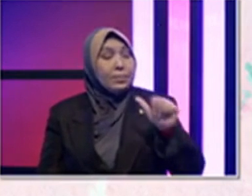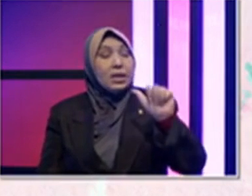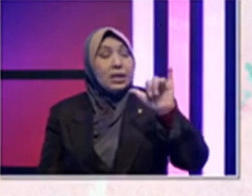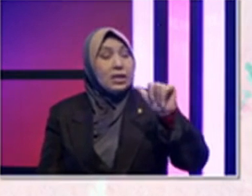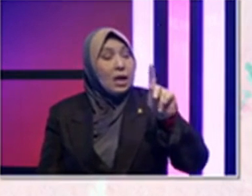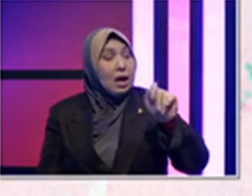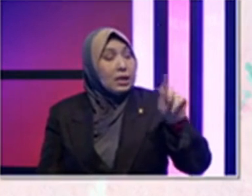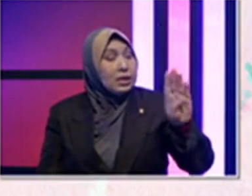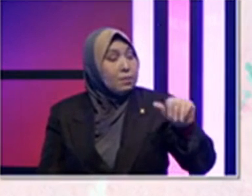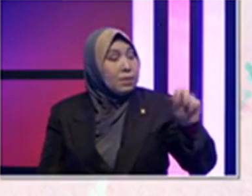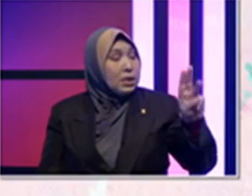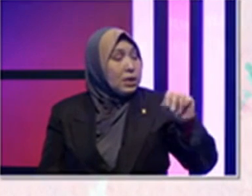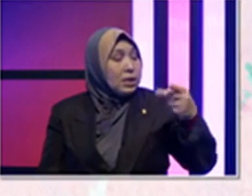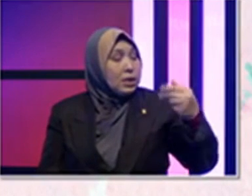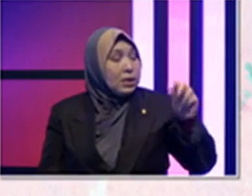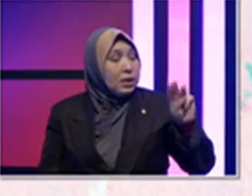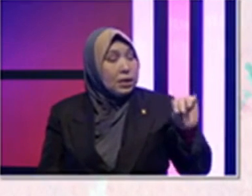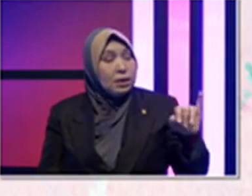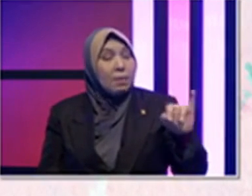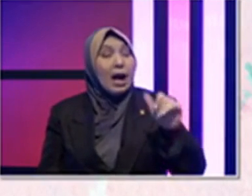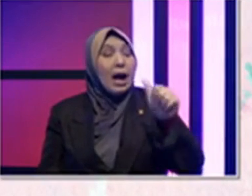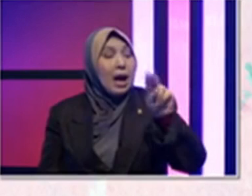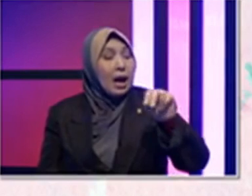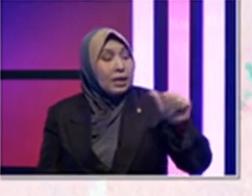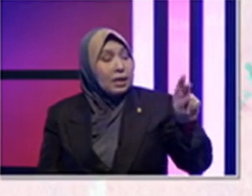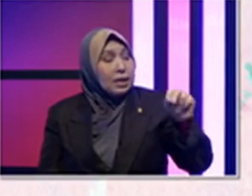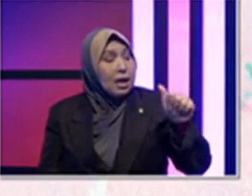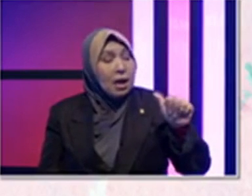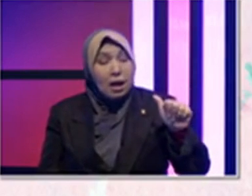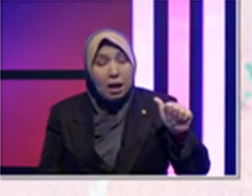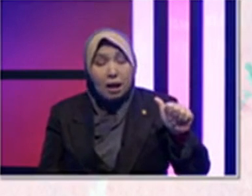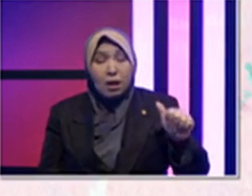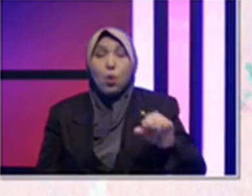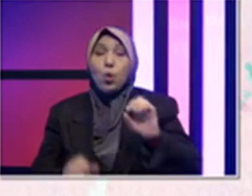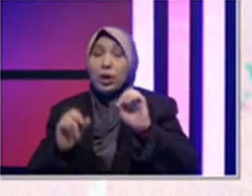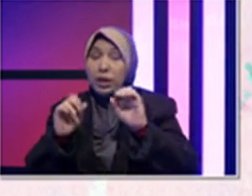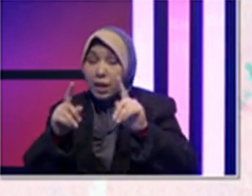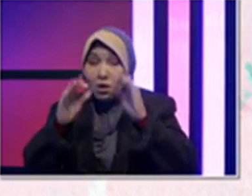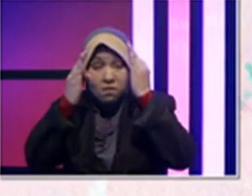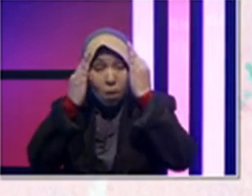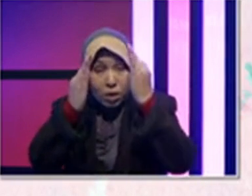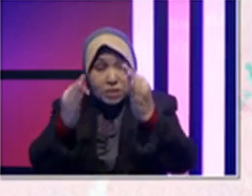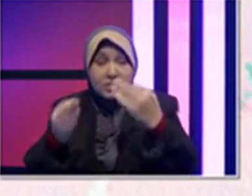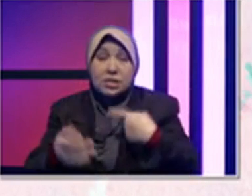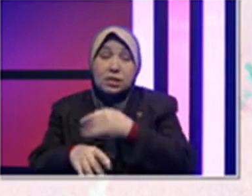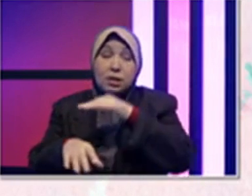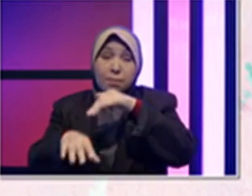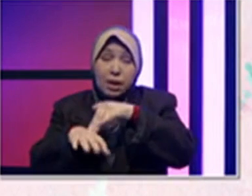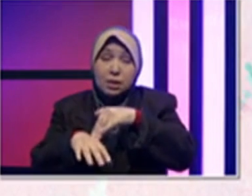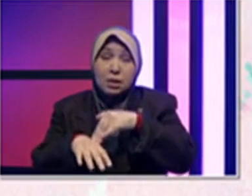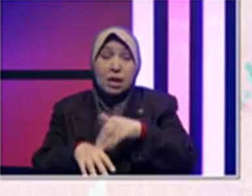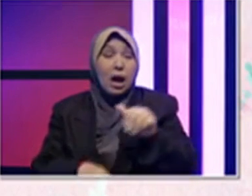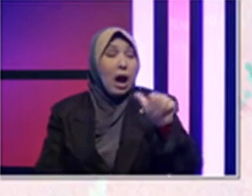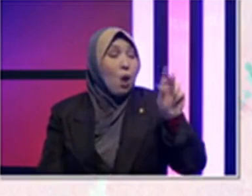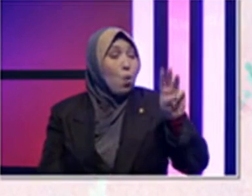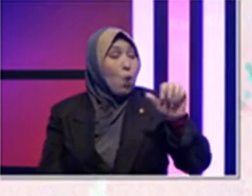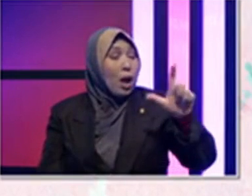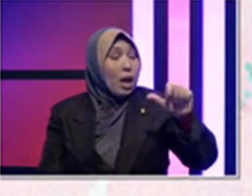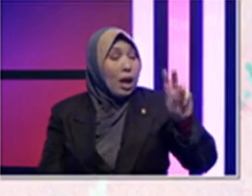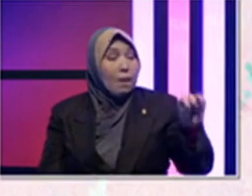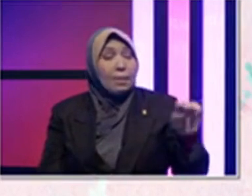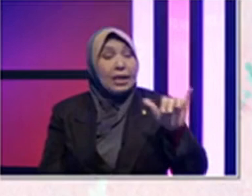him an na baik fokus kita itulah pada awal lam